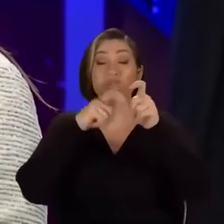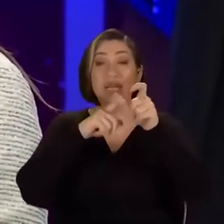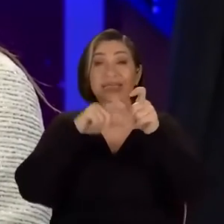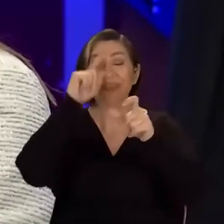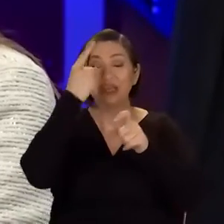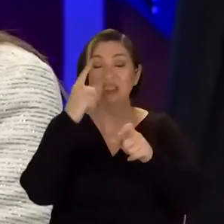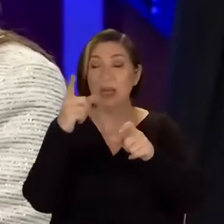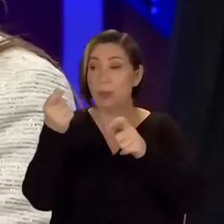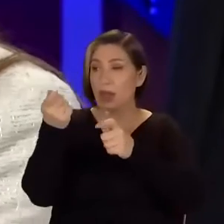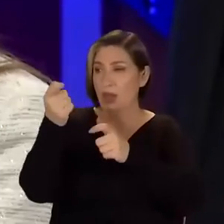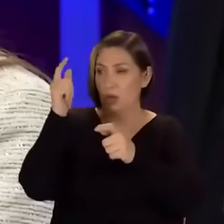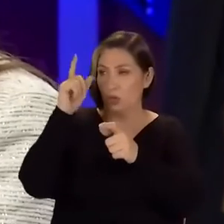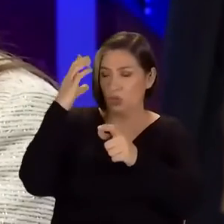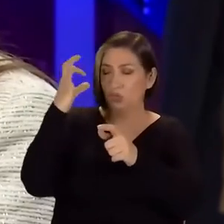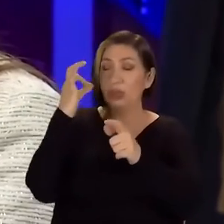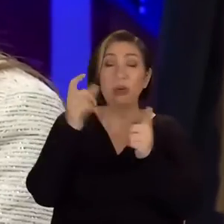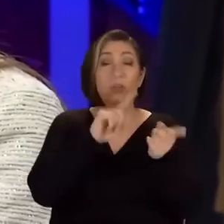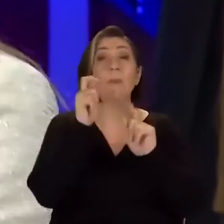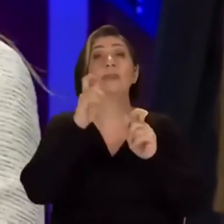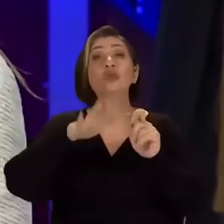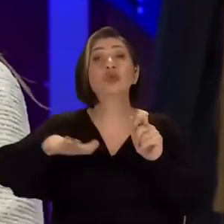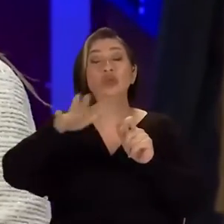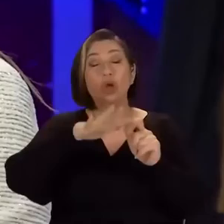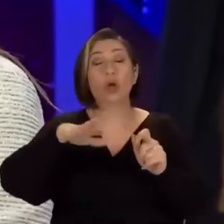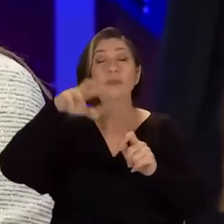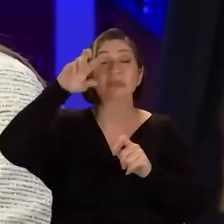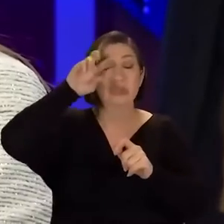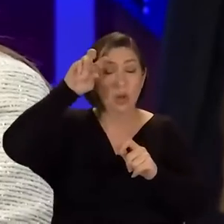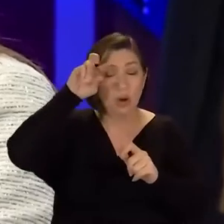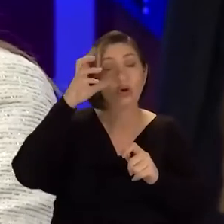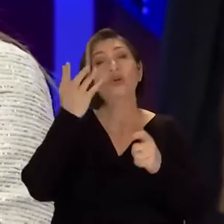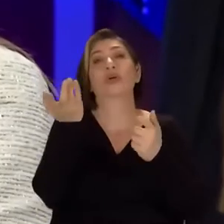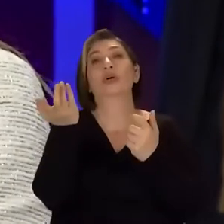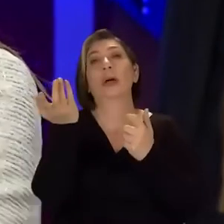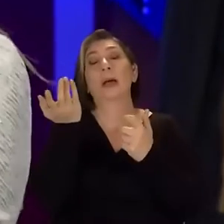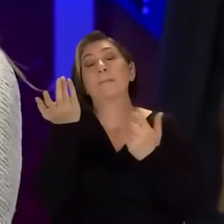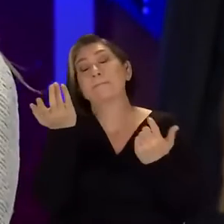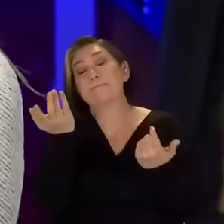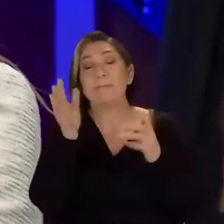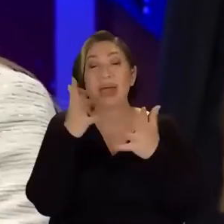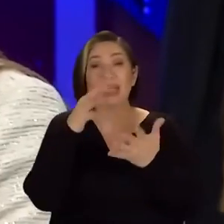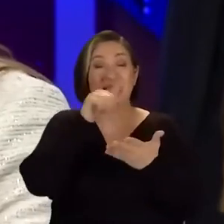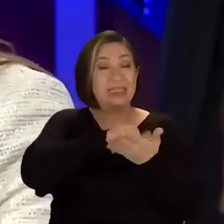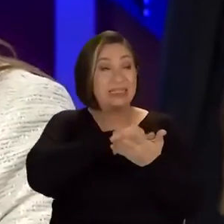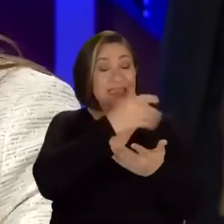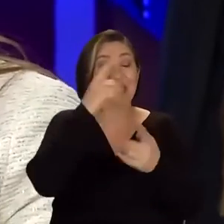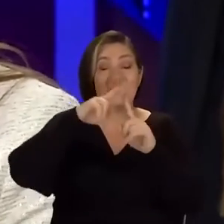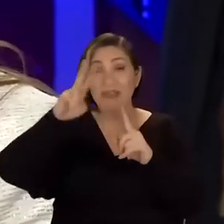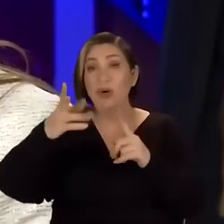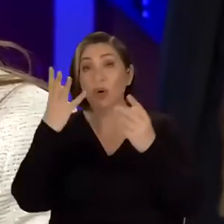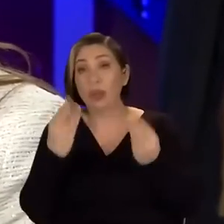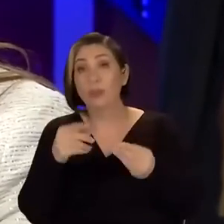yönetemez, yönetemiyor. Sosyologların da bu işe girmesi lazım, psikologların da girmesi lazım. Yani belki medyacıların da. Bakın